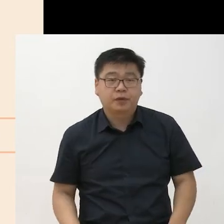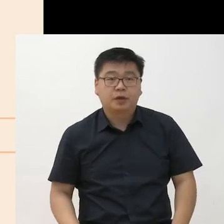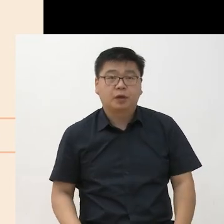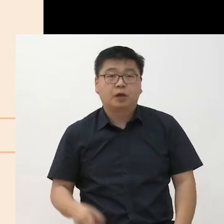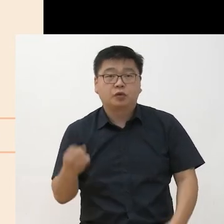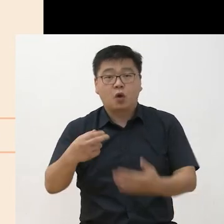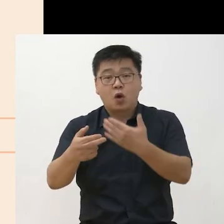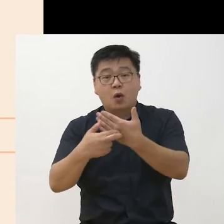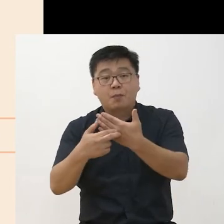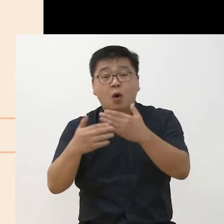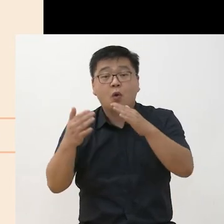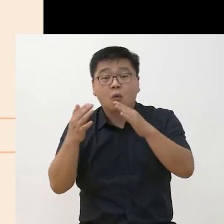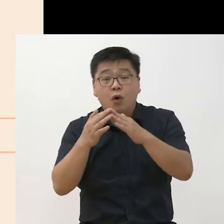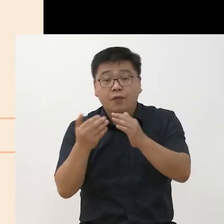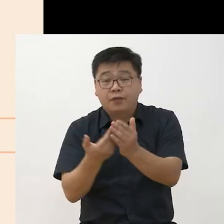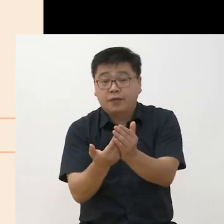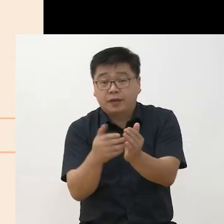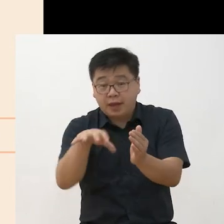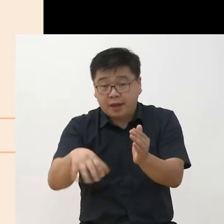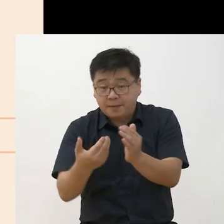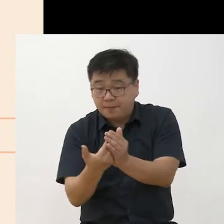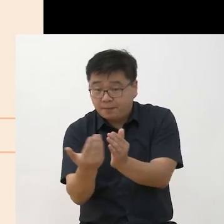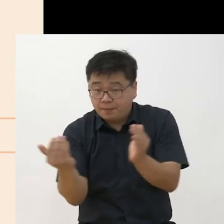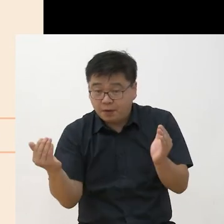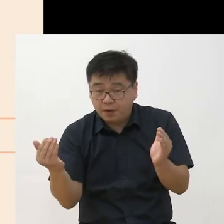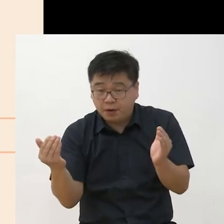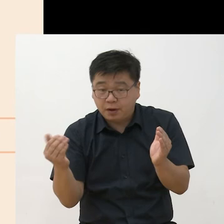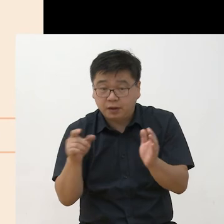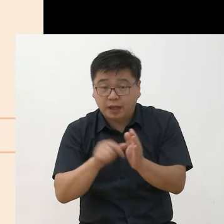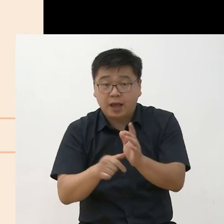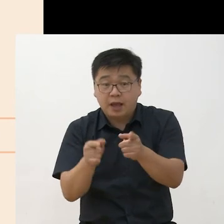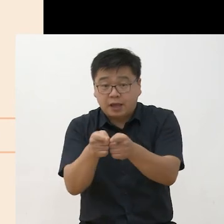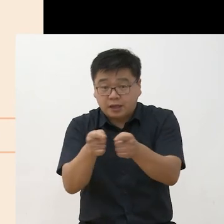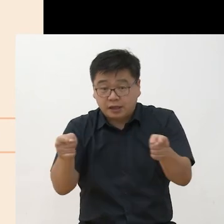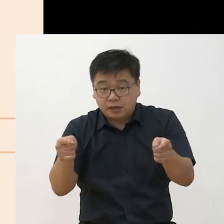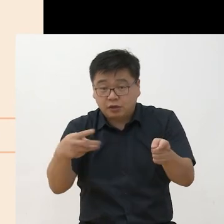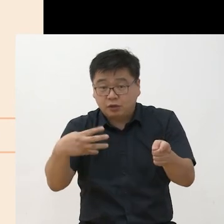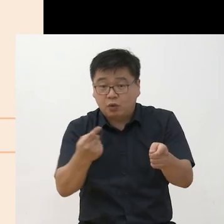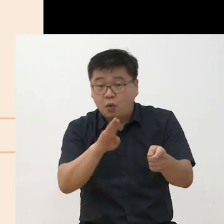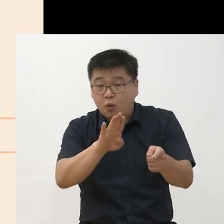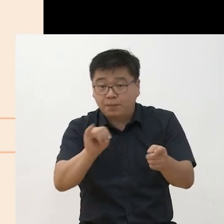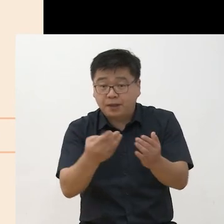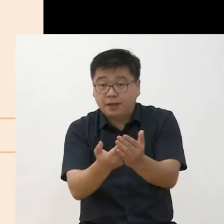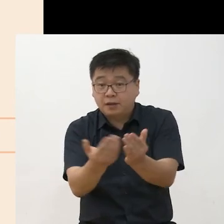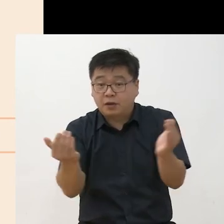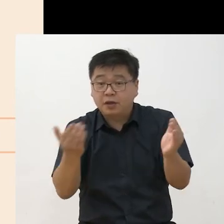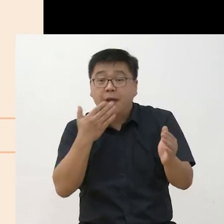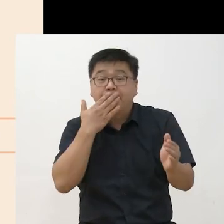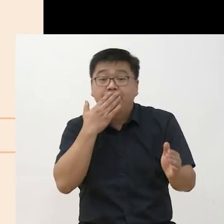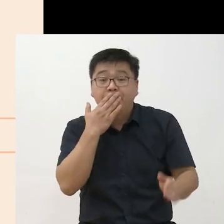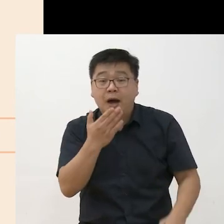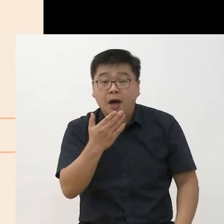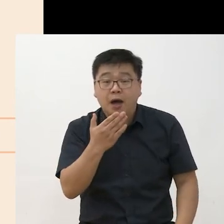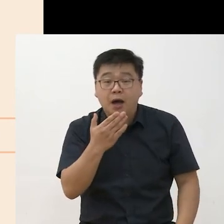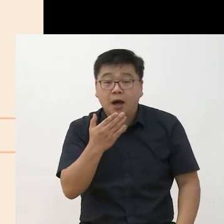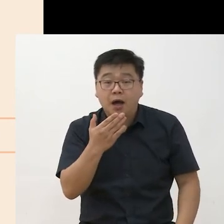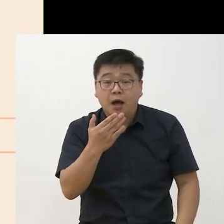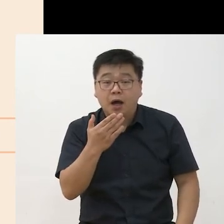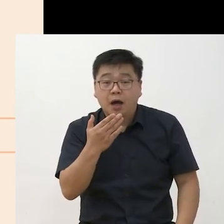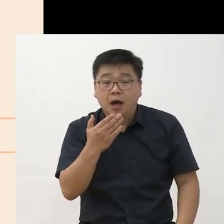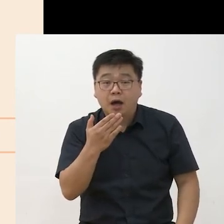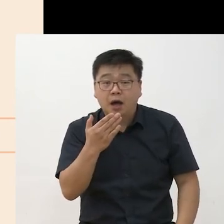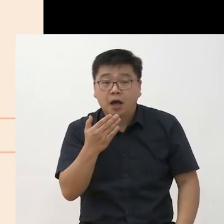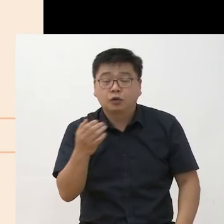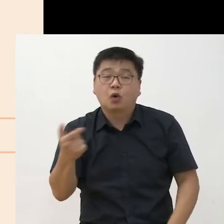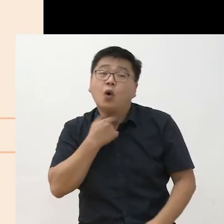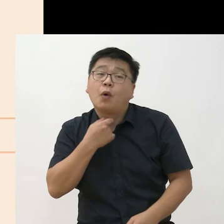병원에서 진행하는 시각예술 분야의 경우 로비 등에서 전시회가 가능하다라고 하는 조사 결과와